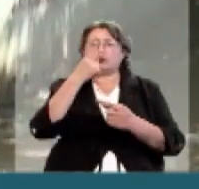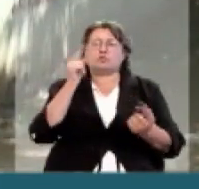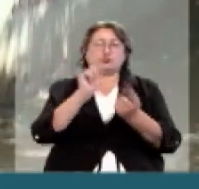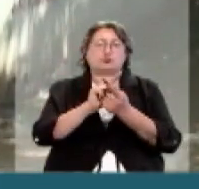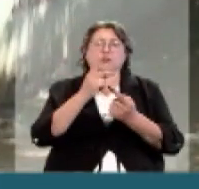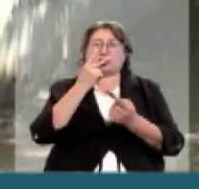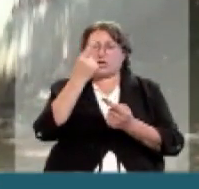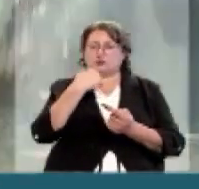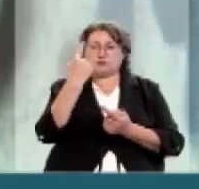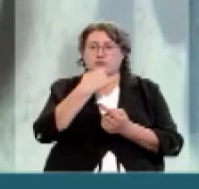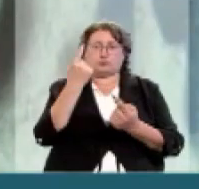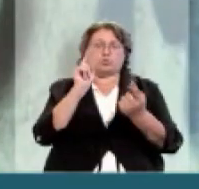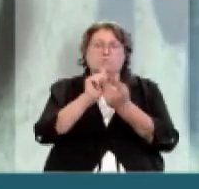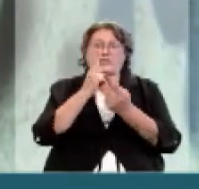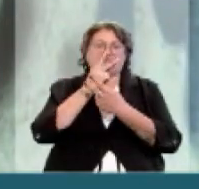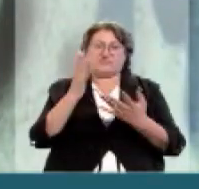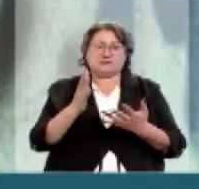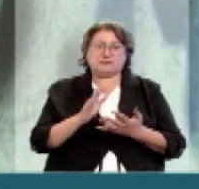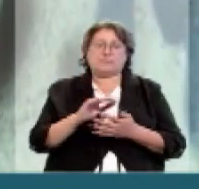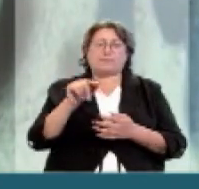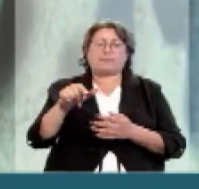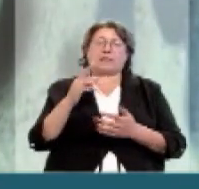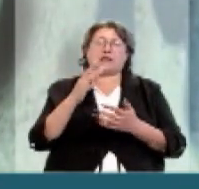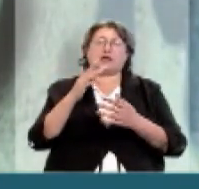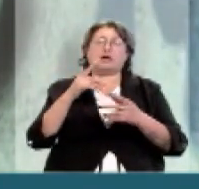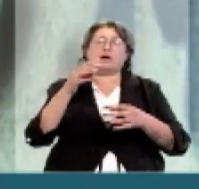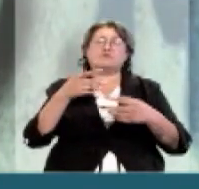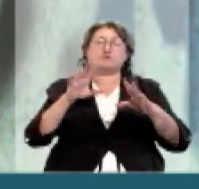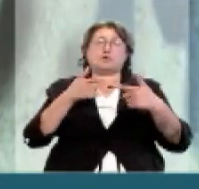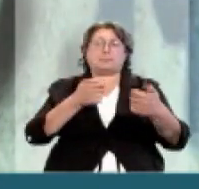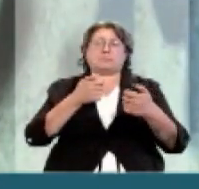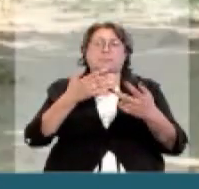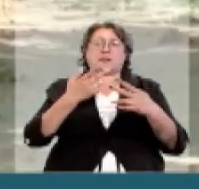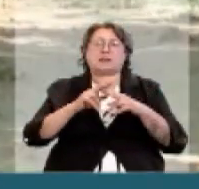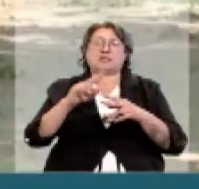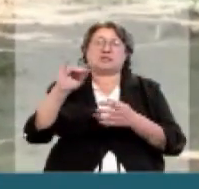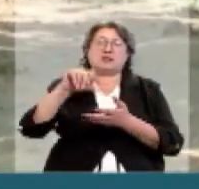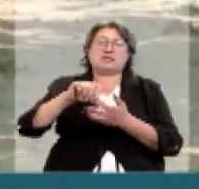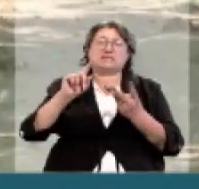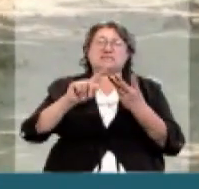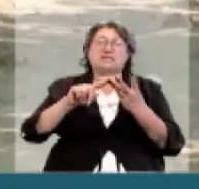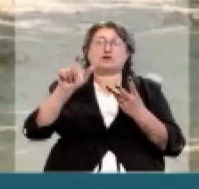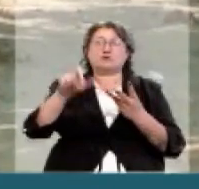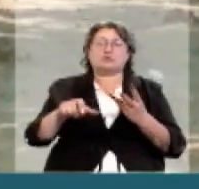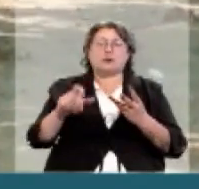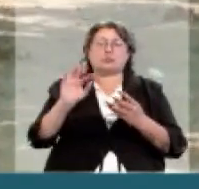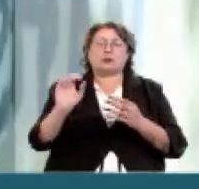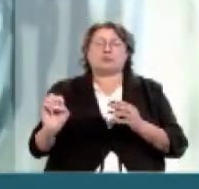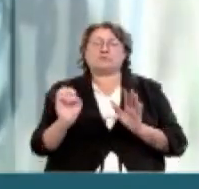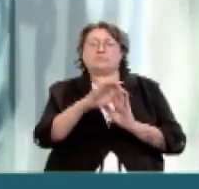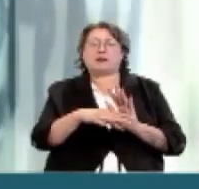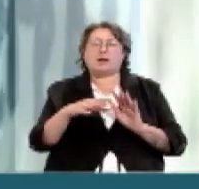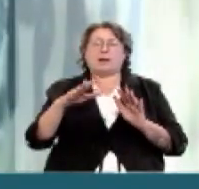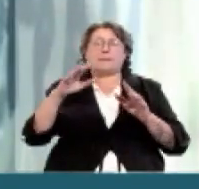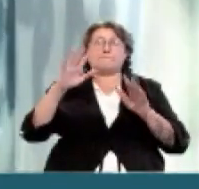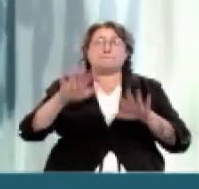мәлімет береді. Яғни ешкім бір-бірімен бет-бет кездеспейді. Барлық іс белгісіз арақашықтықта атқарылады. Ол үшін есірткі белгілі